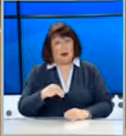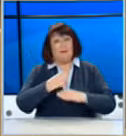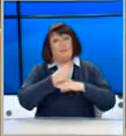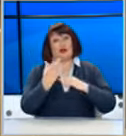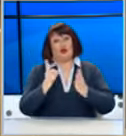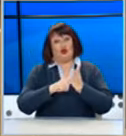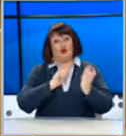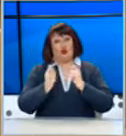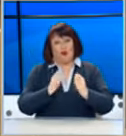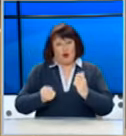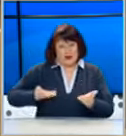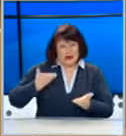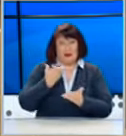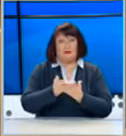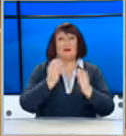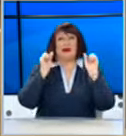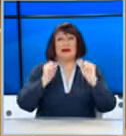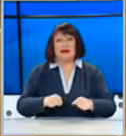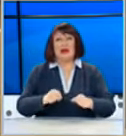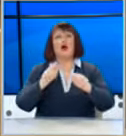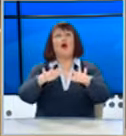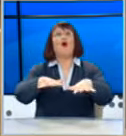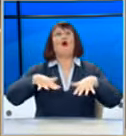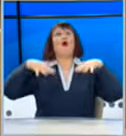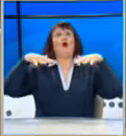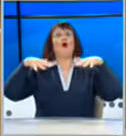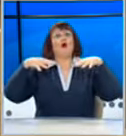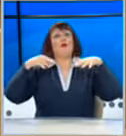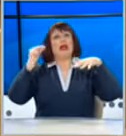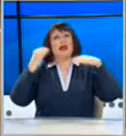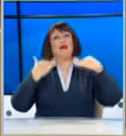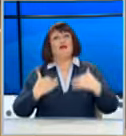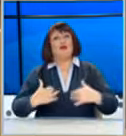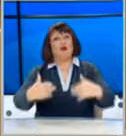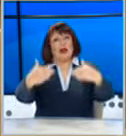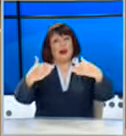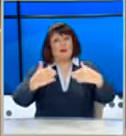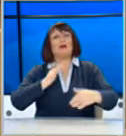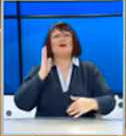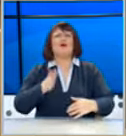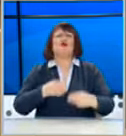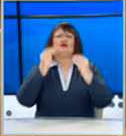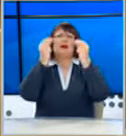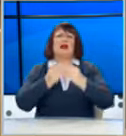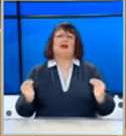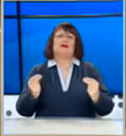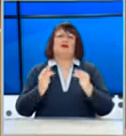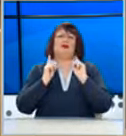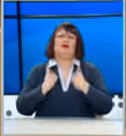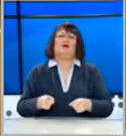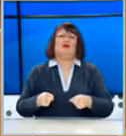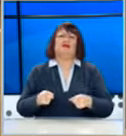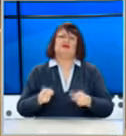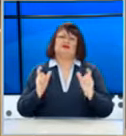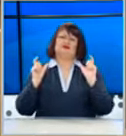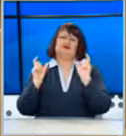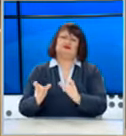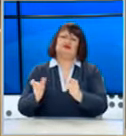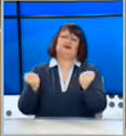ΠΑΣΟΚ και με άμεση σύγκληση της Ολομέλειας της Βουλής, θα μπορούσε να ληφθεί άμεσα απόφαση που θα αναστέλει